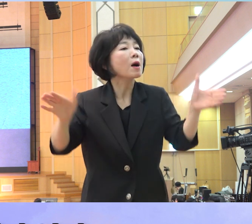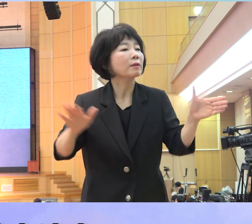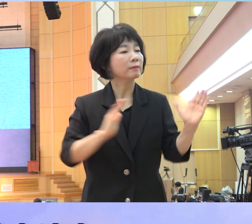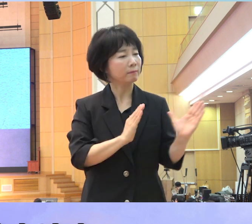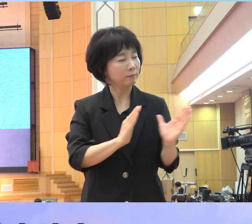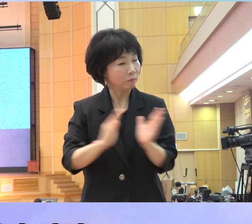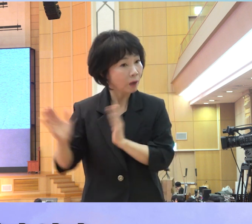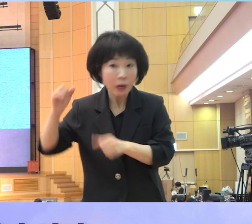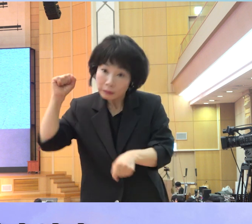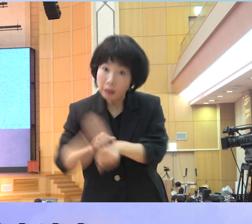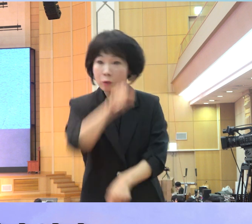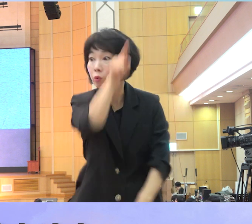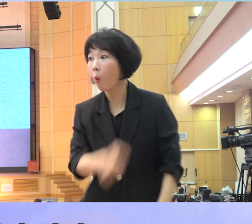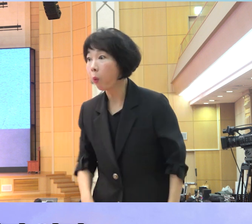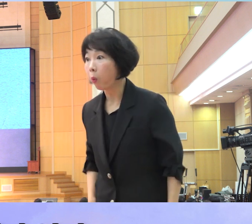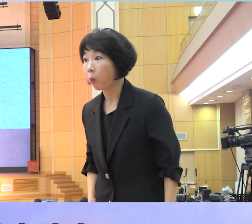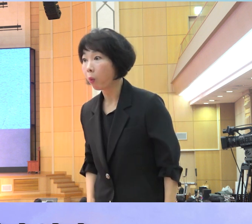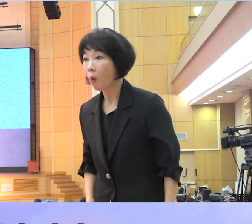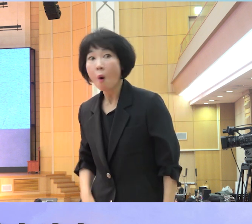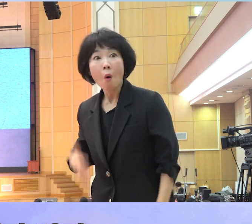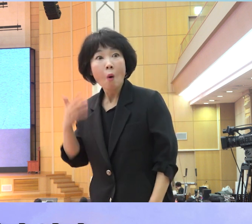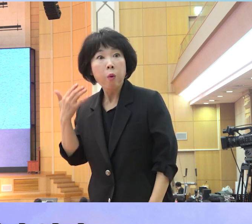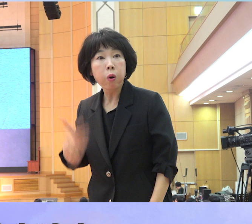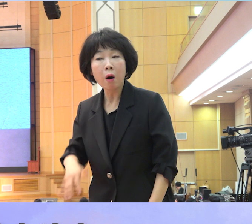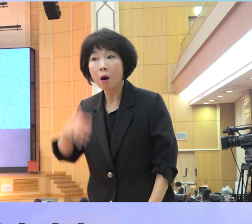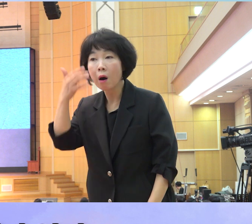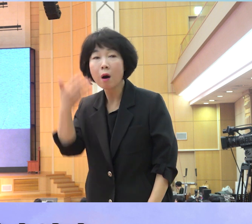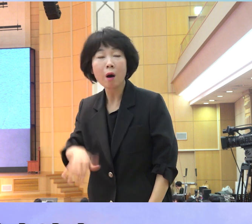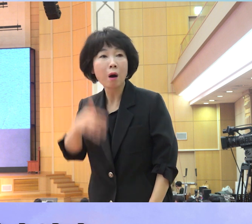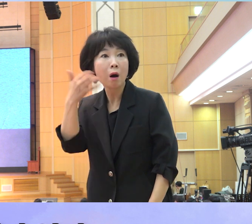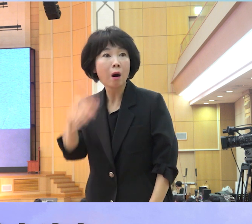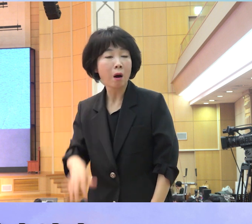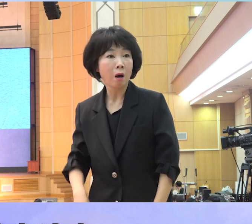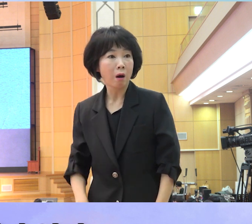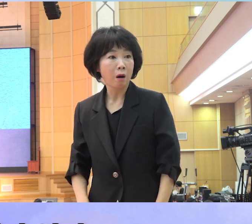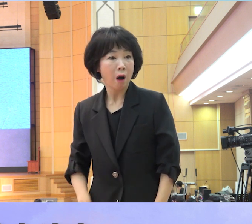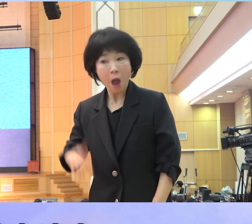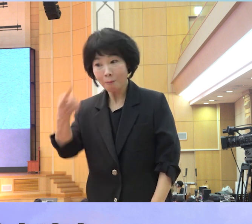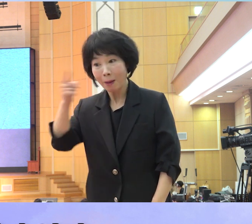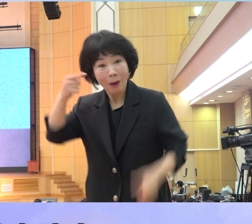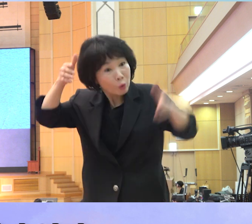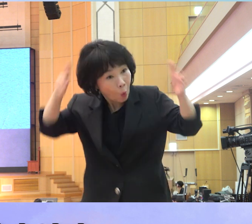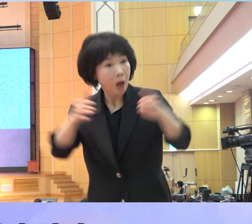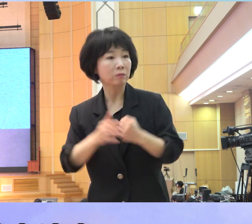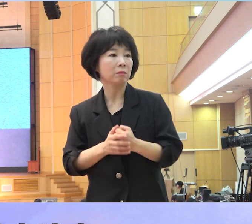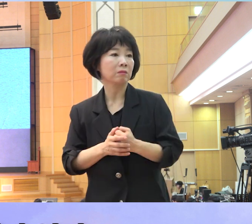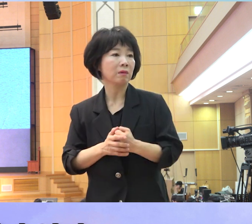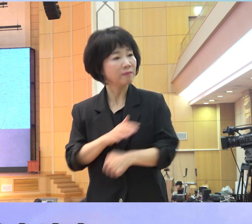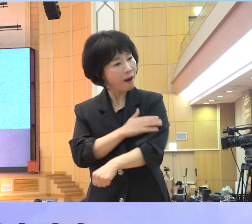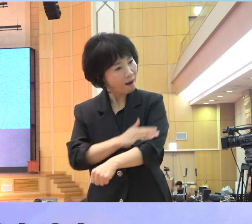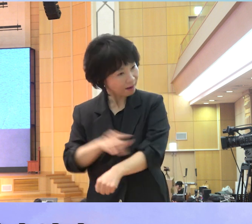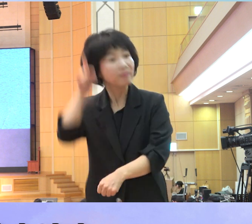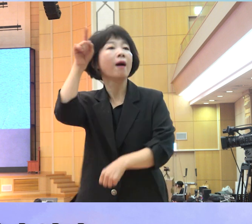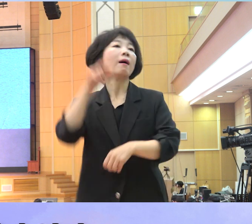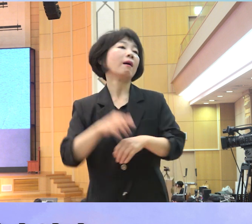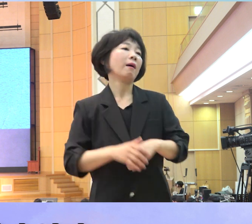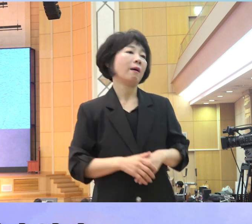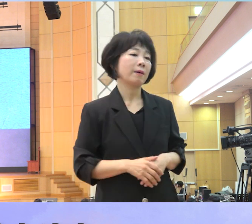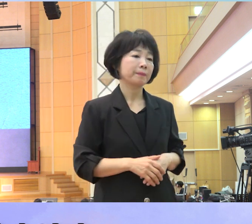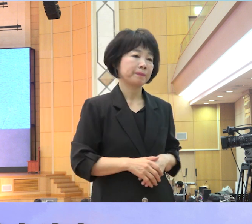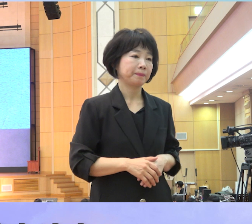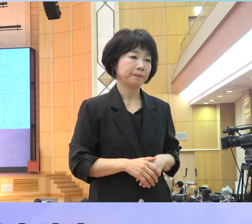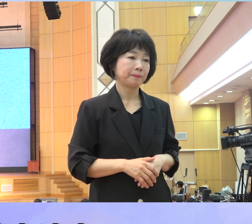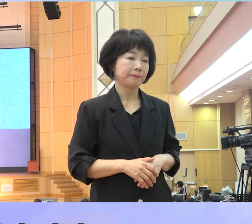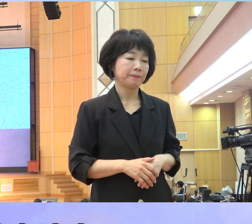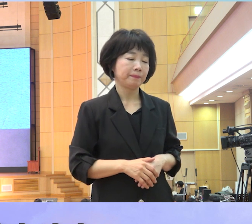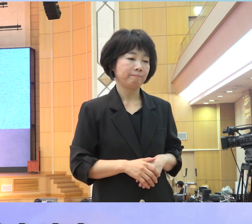혹시예요, 예를 드는 겁니다. 이걸 또 굴뚝같게 믿지 마시고, 오늘 예배 참석하신 분들에게 제가